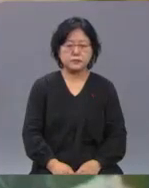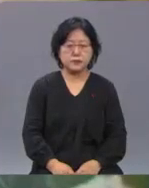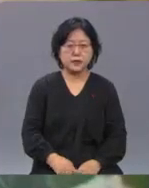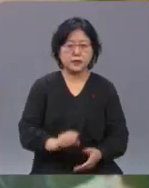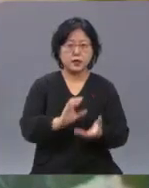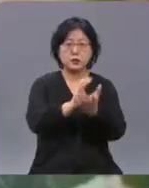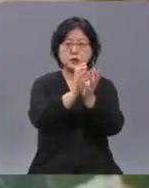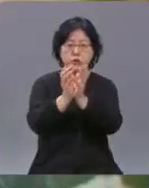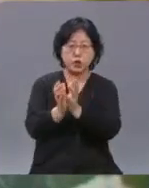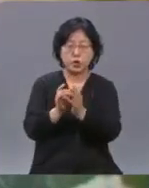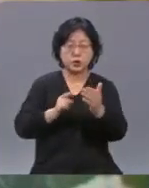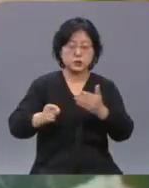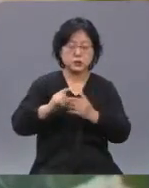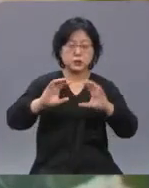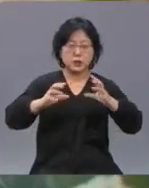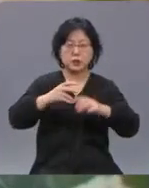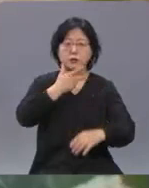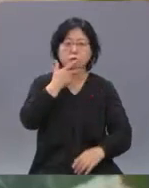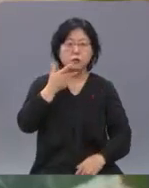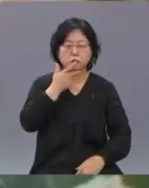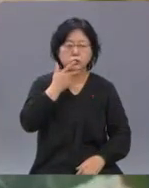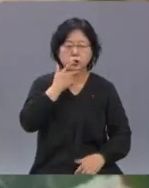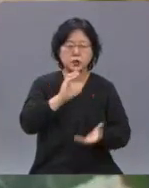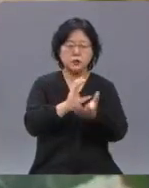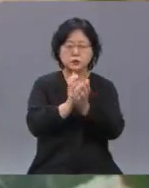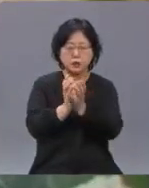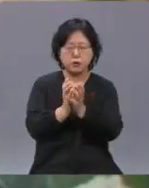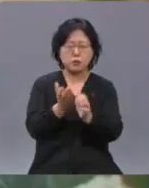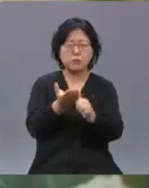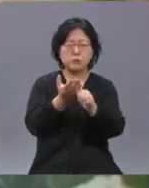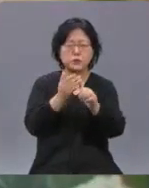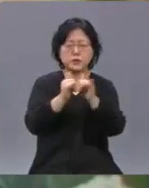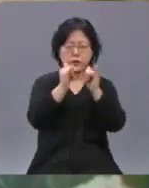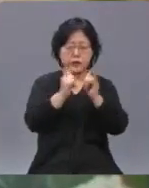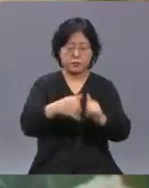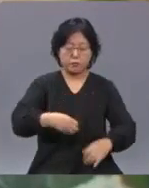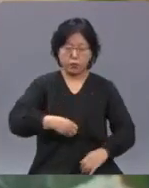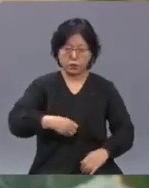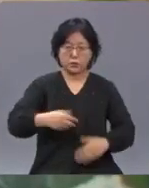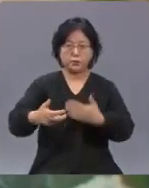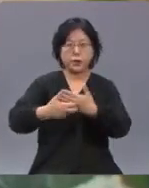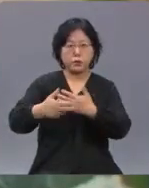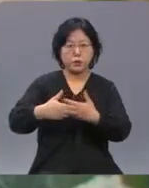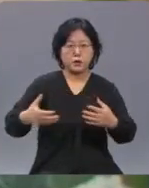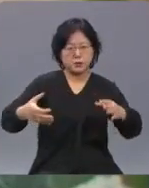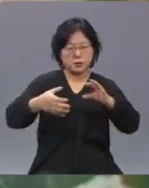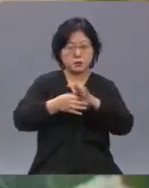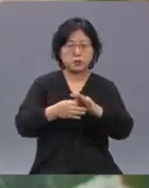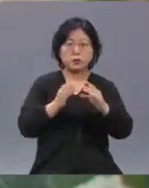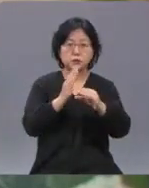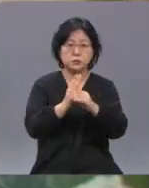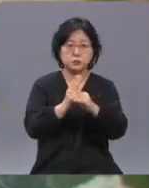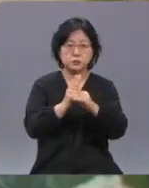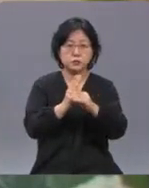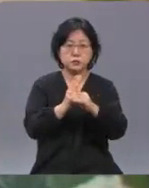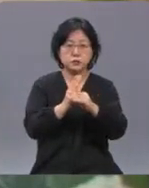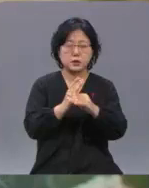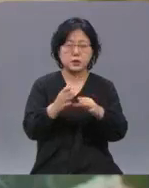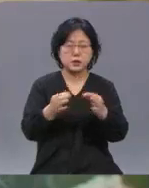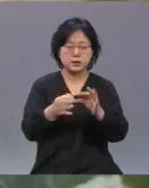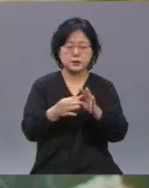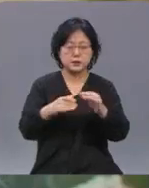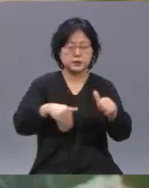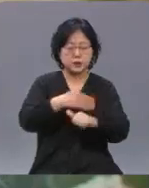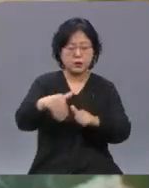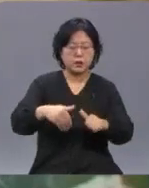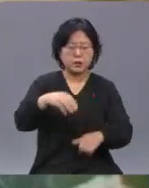정원 선진국인 영국은 정원 활동을 사회복지와 의료영역으로까지 연결 짓고 있습니다이 같은